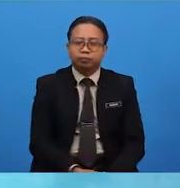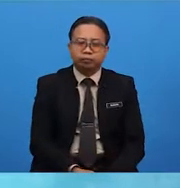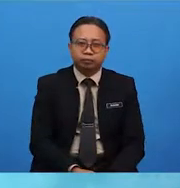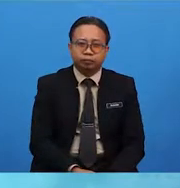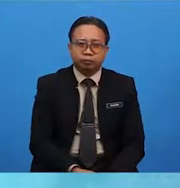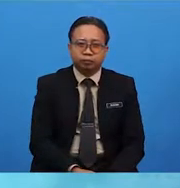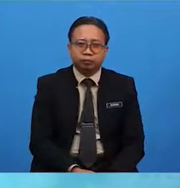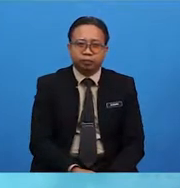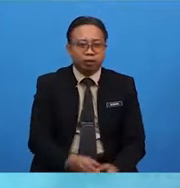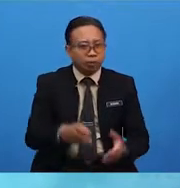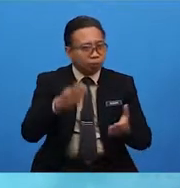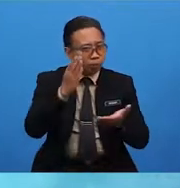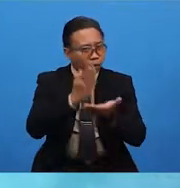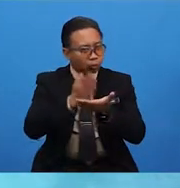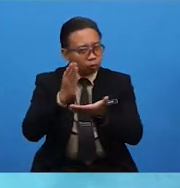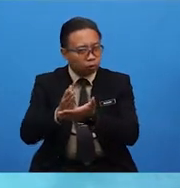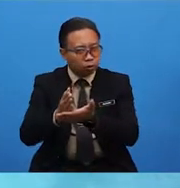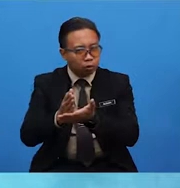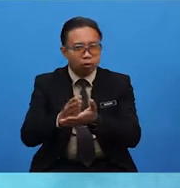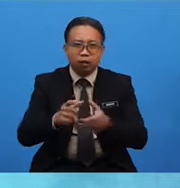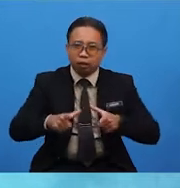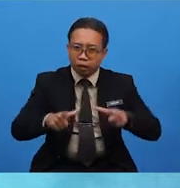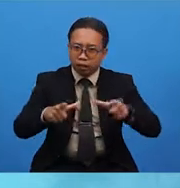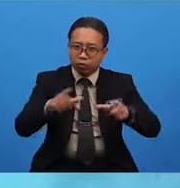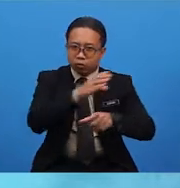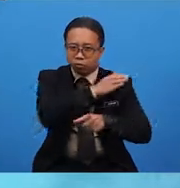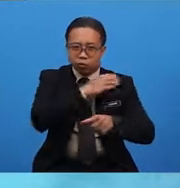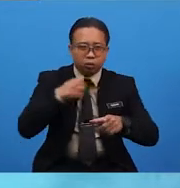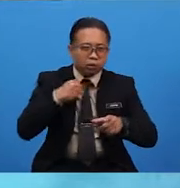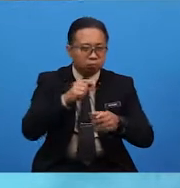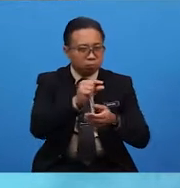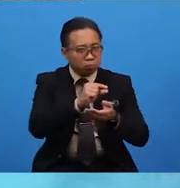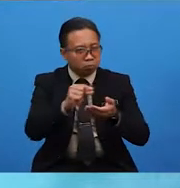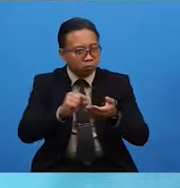hai hai Hai potongan kayu dan gurisan besi